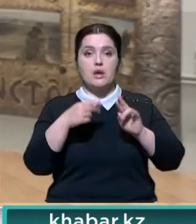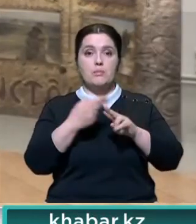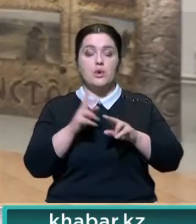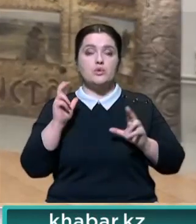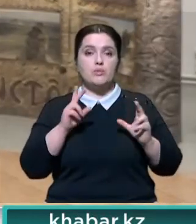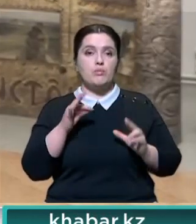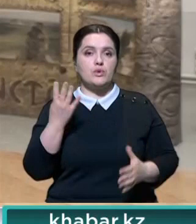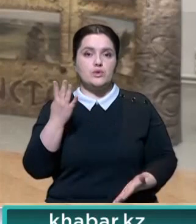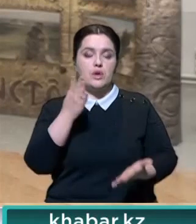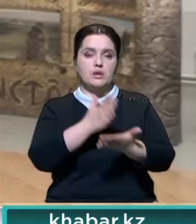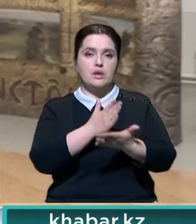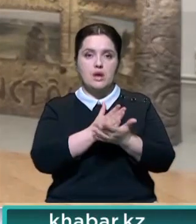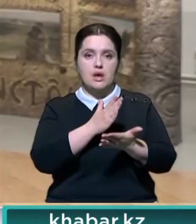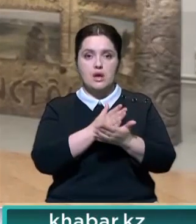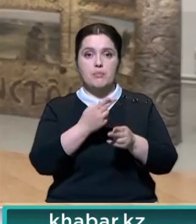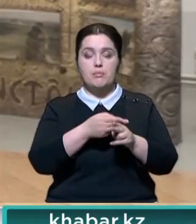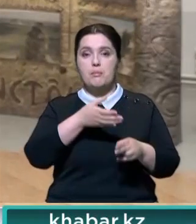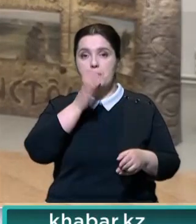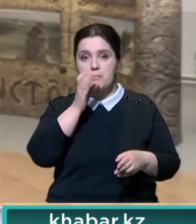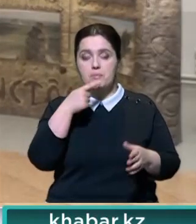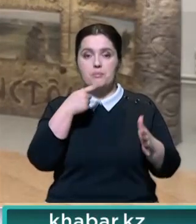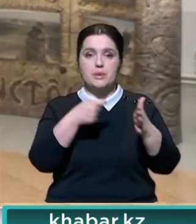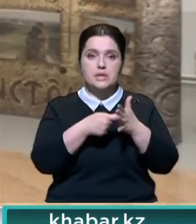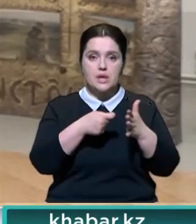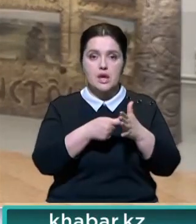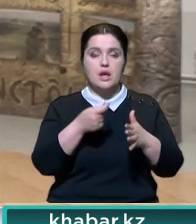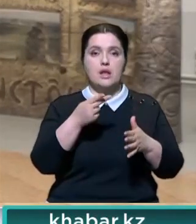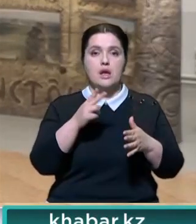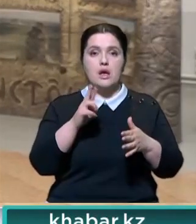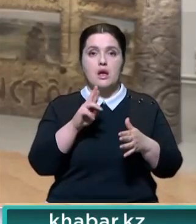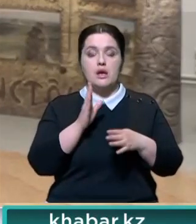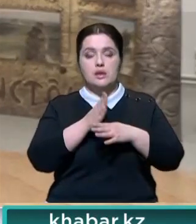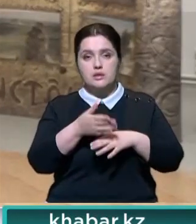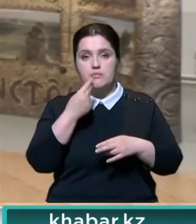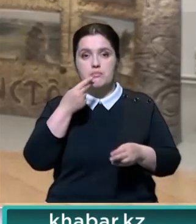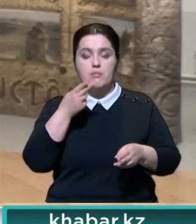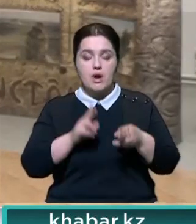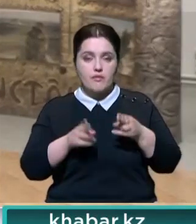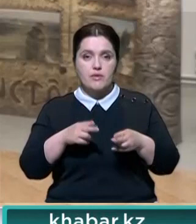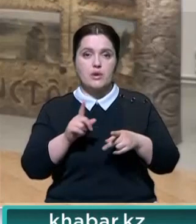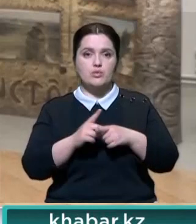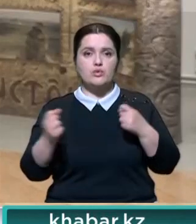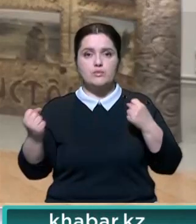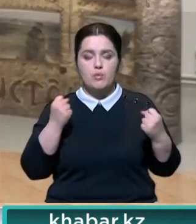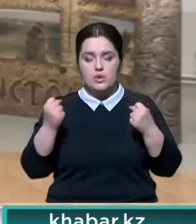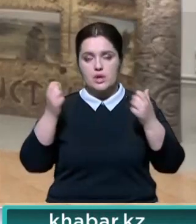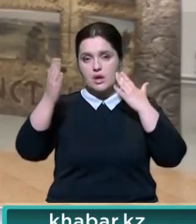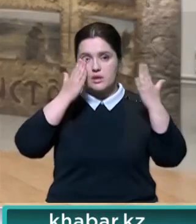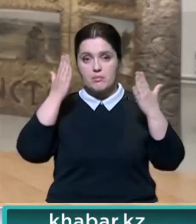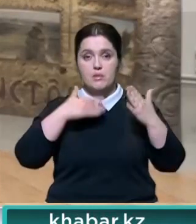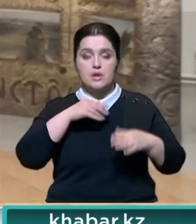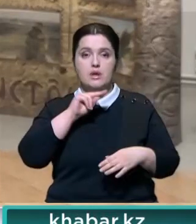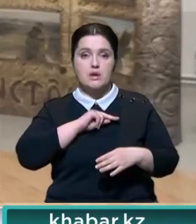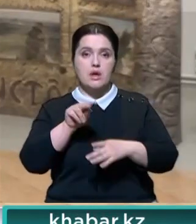по 4 направлениям. Отдел напитков и питания, работа с гостями, повара и кондитеры, а также спорт и анимация. Наши